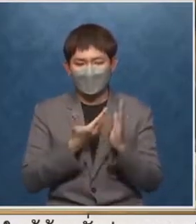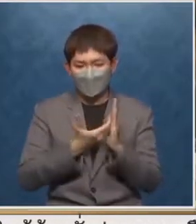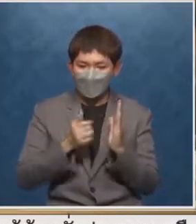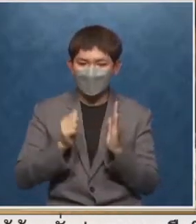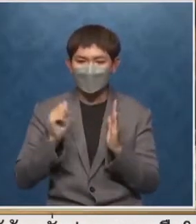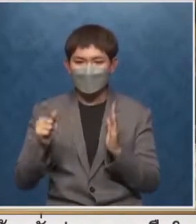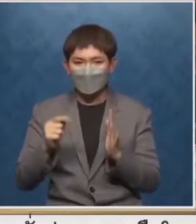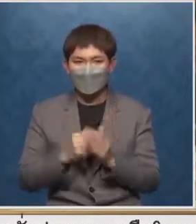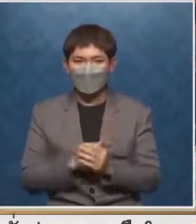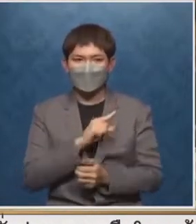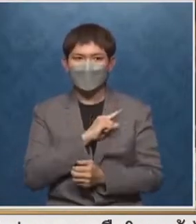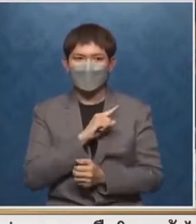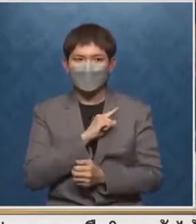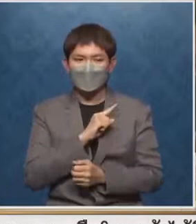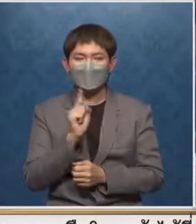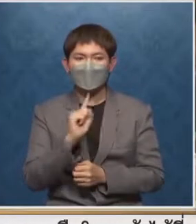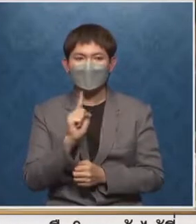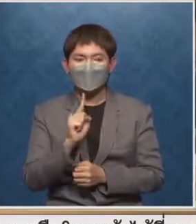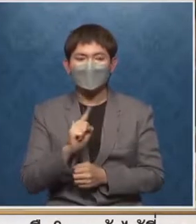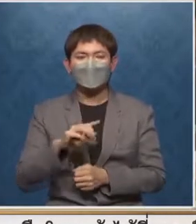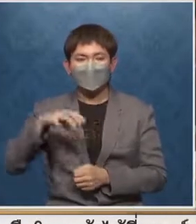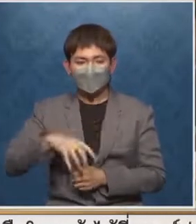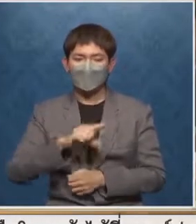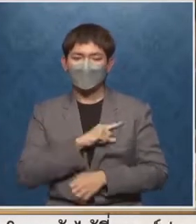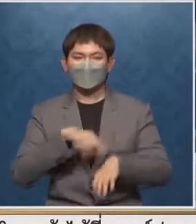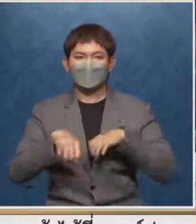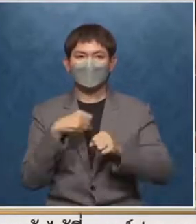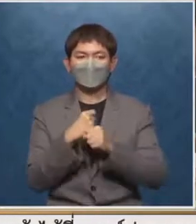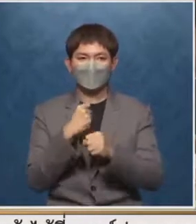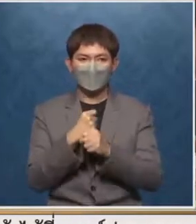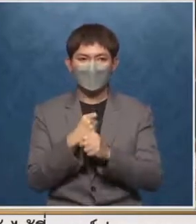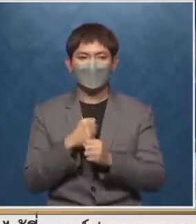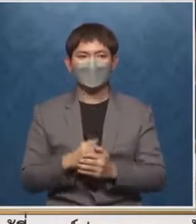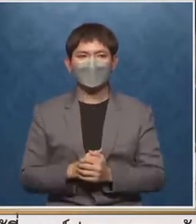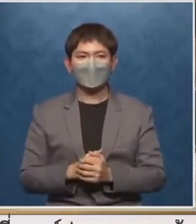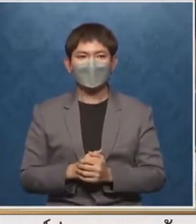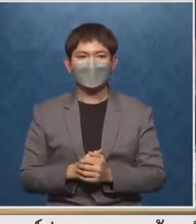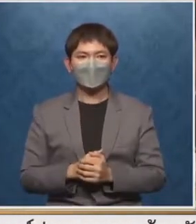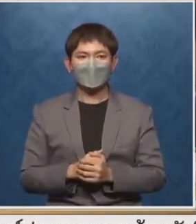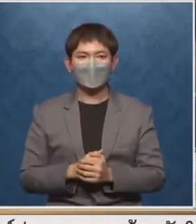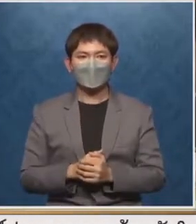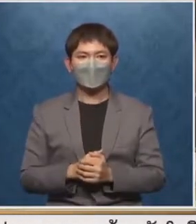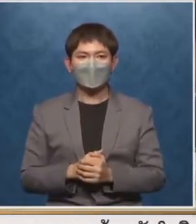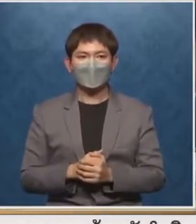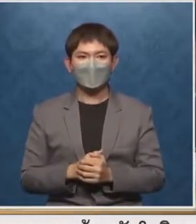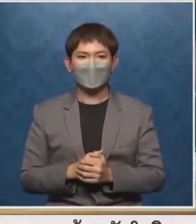ซึ่งเป็นภาระหน้าที่ของสำนักงานต้องดำเนินการนะครับท่าน